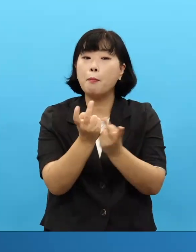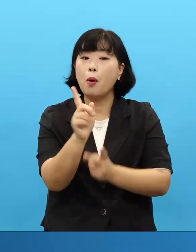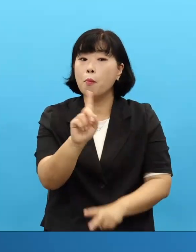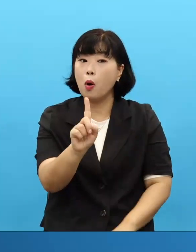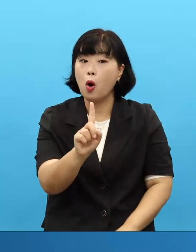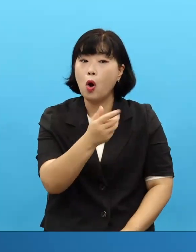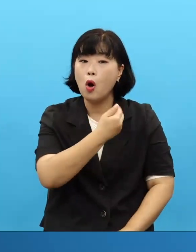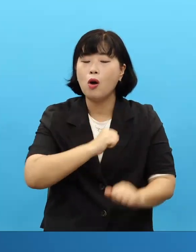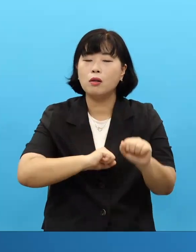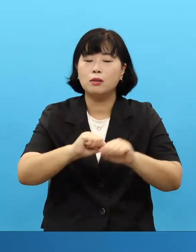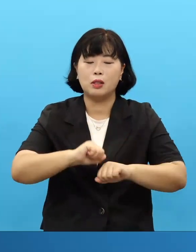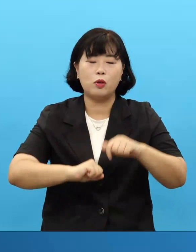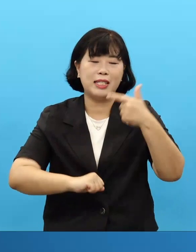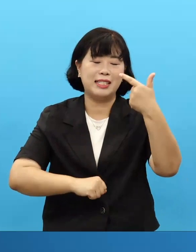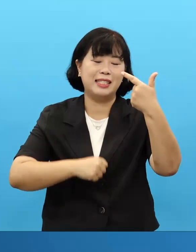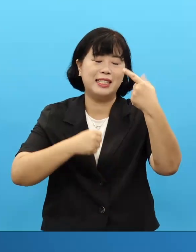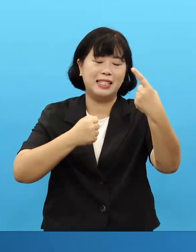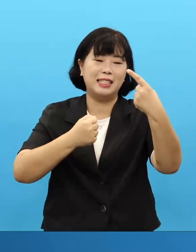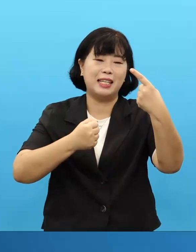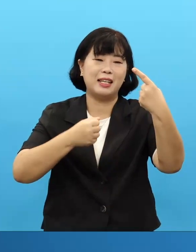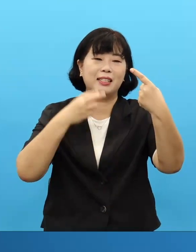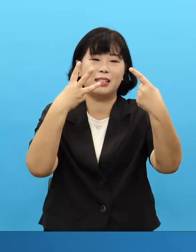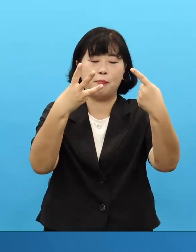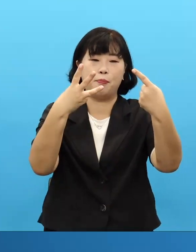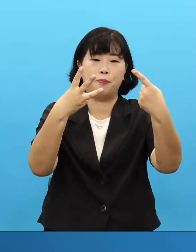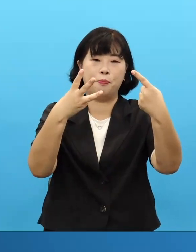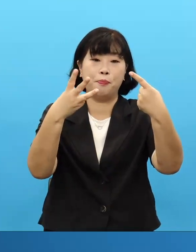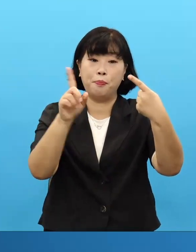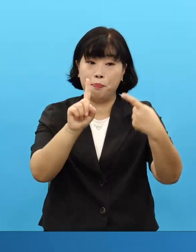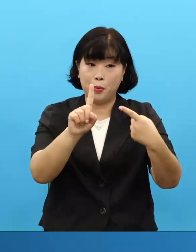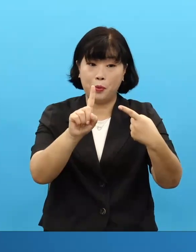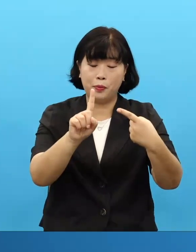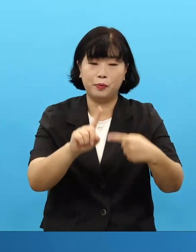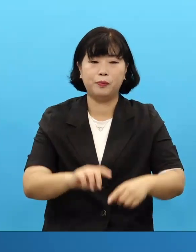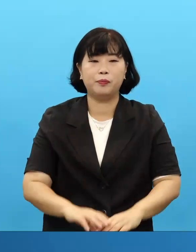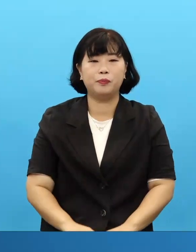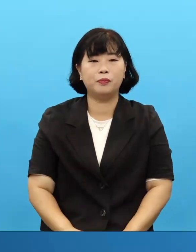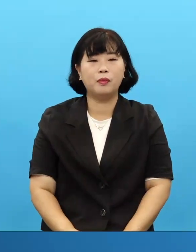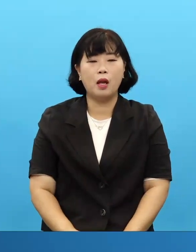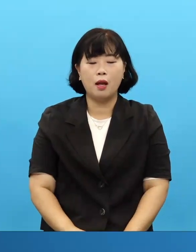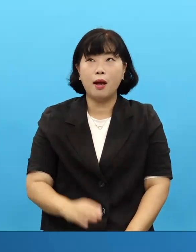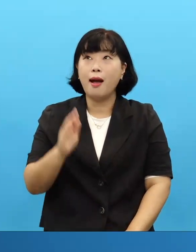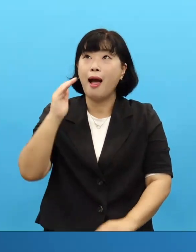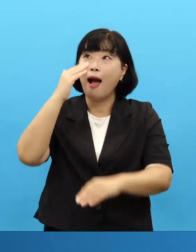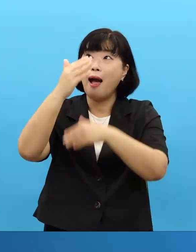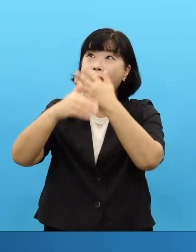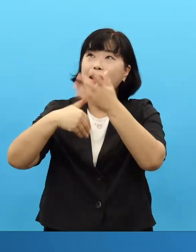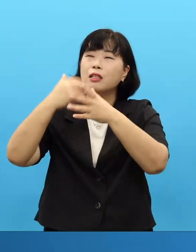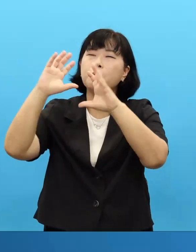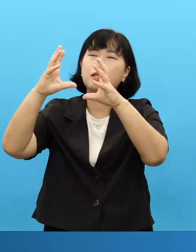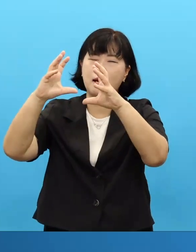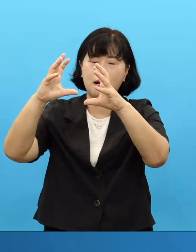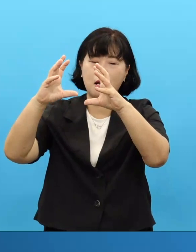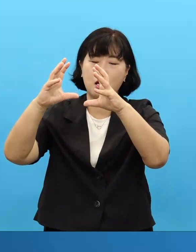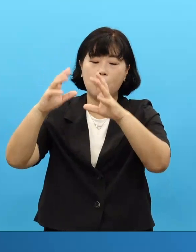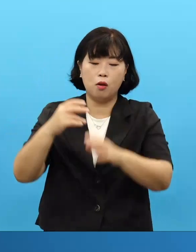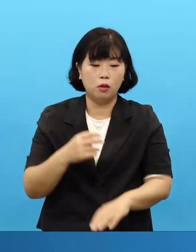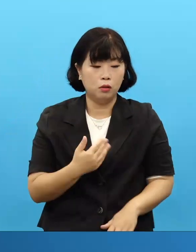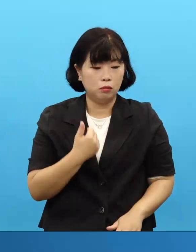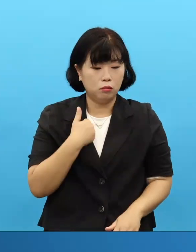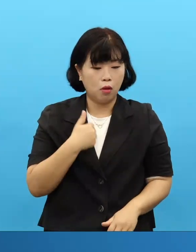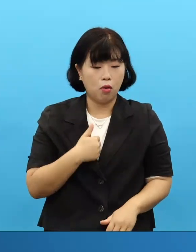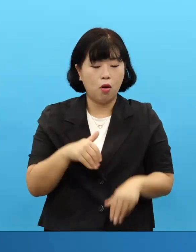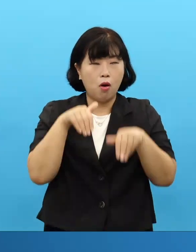you face because the answers are bound to come. 노예로 갔는데 하나님의 나라 임해버렸어요. He went as a slave and 그렇죠? even there God's